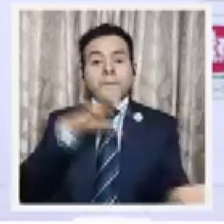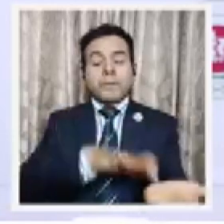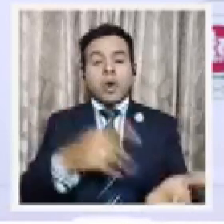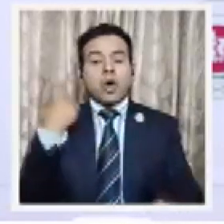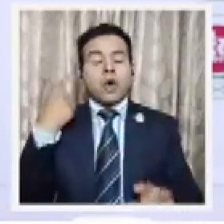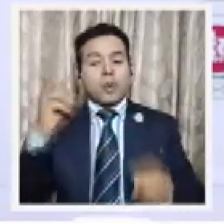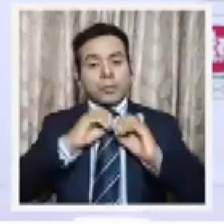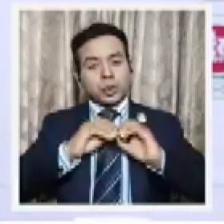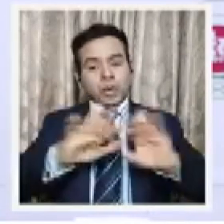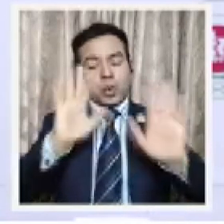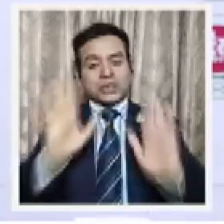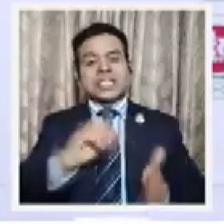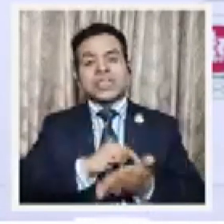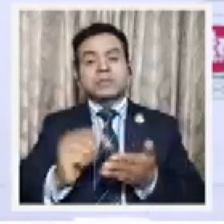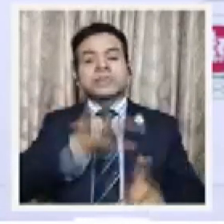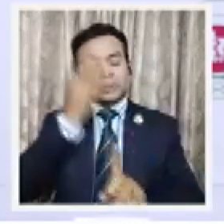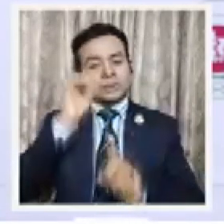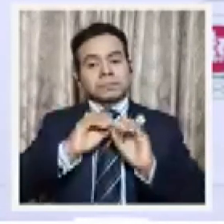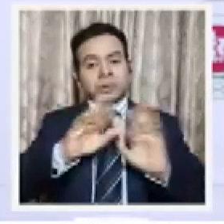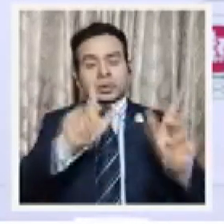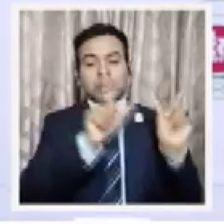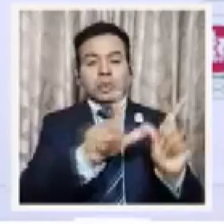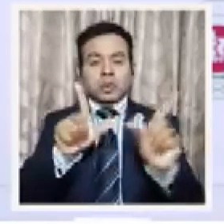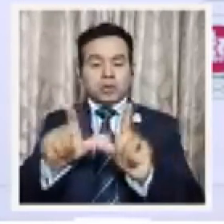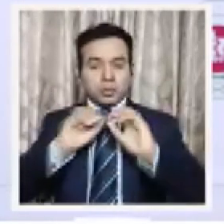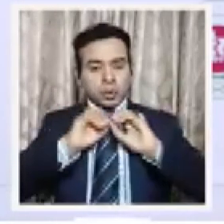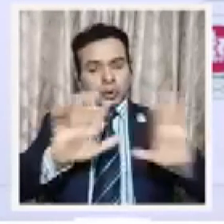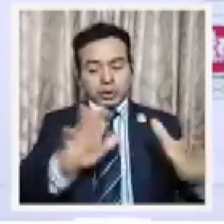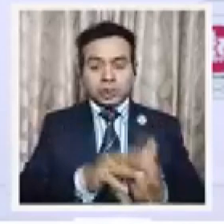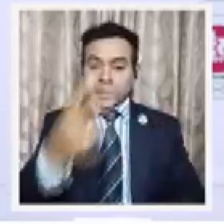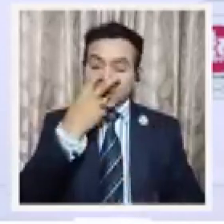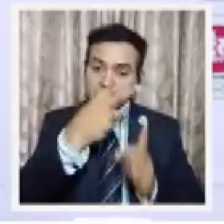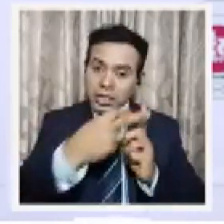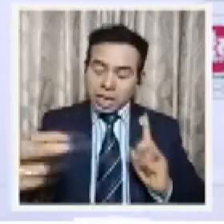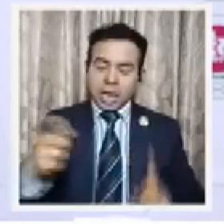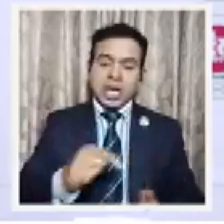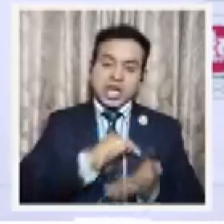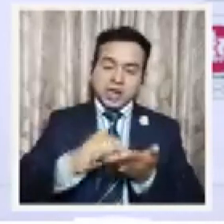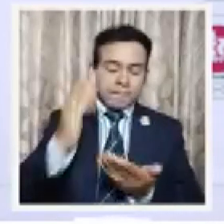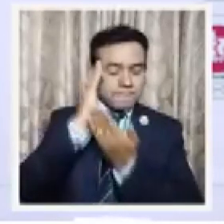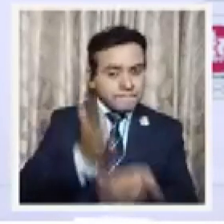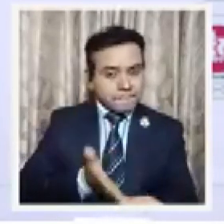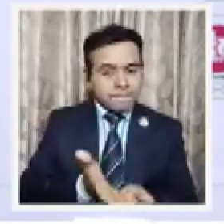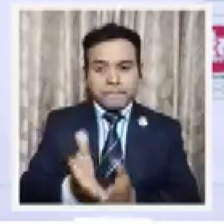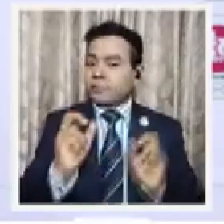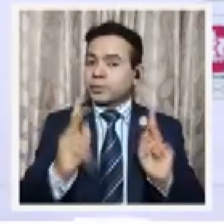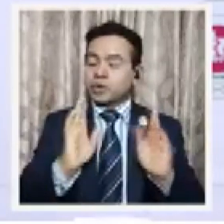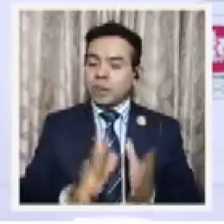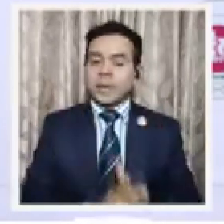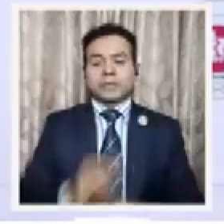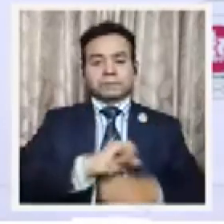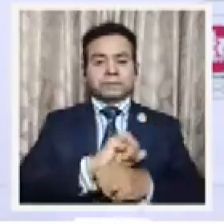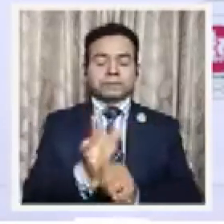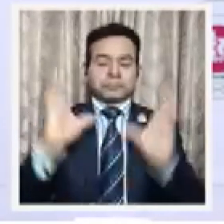স্বাস্থ্যবিধি নির্দেশনা দেওয়া আছে এবং এগুলো পত্রপত্রিকায় প্রচার করা হচ্ছে। আপনারা দয়া করে সকলেই এই স্বাস্থ্যবিধিগুলির